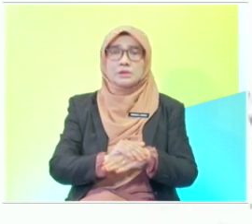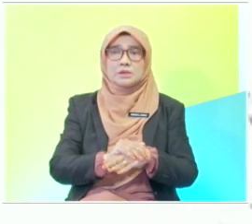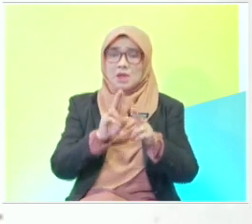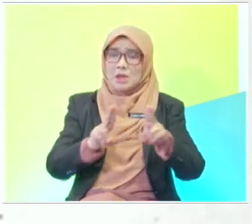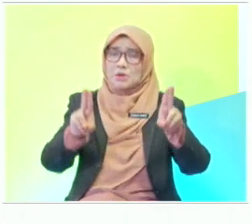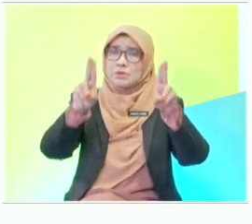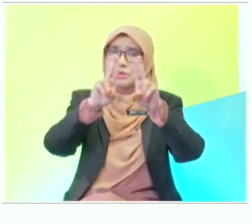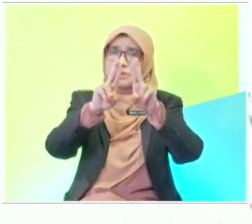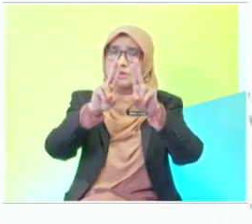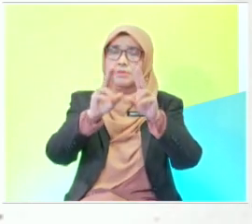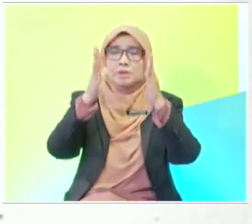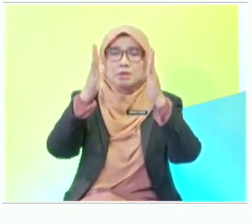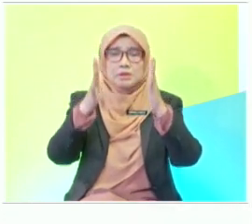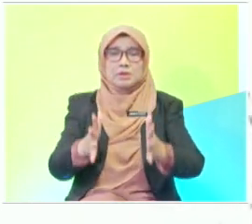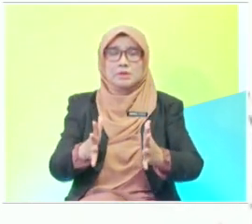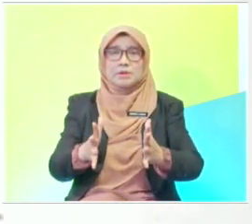di seluruh dunia.